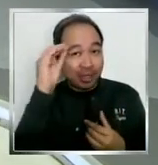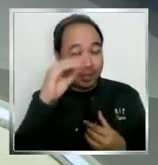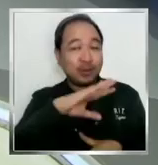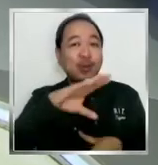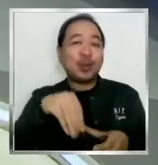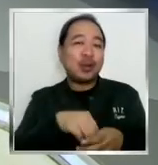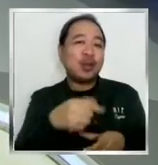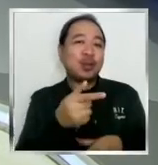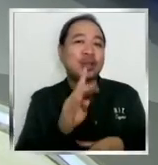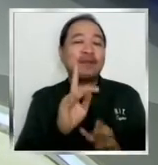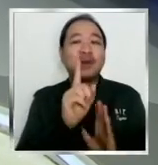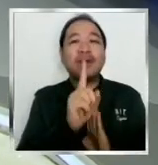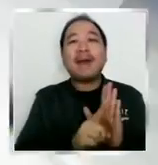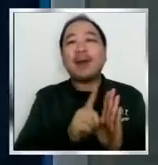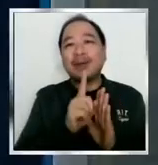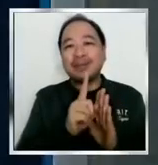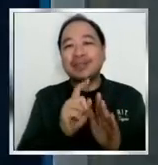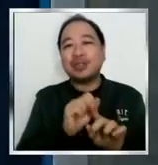24 Oras.